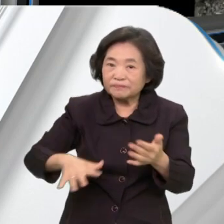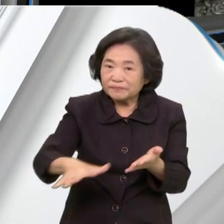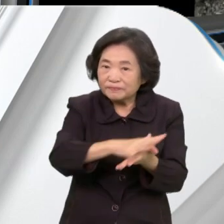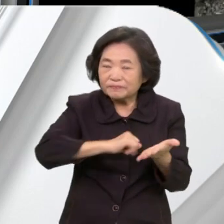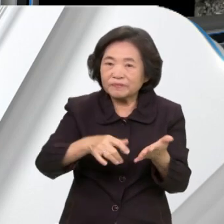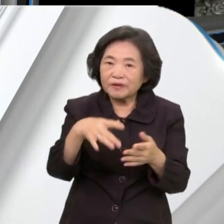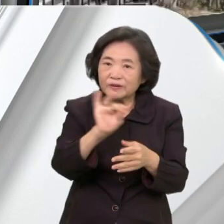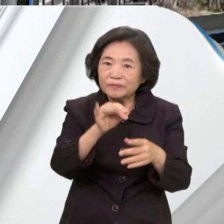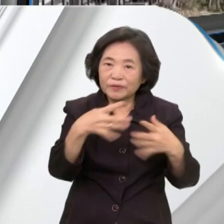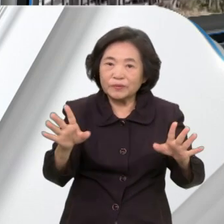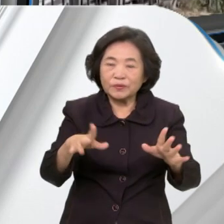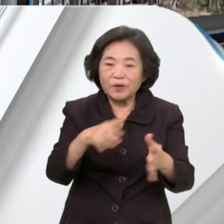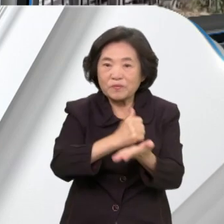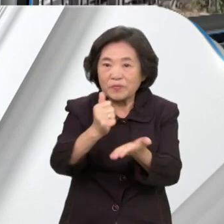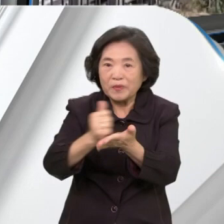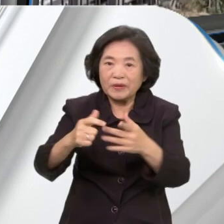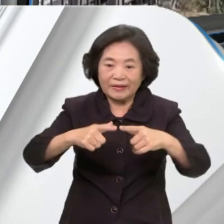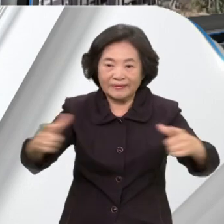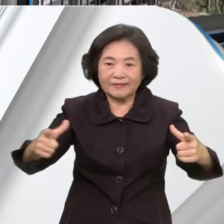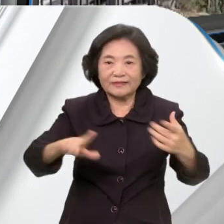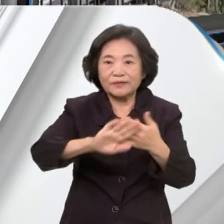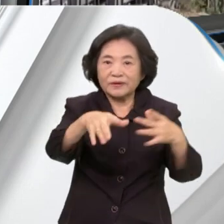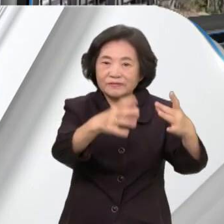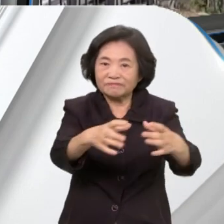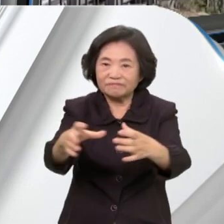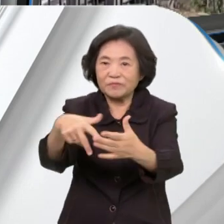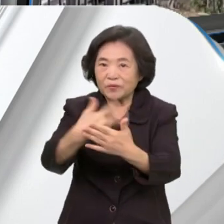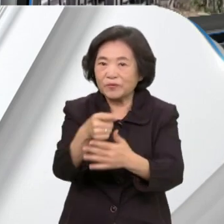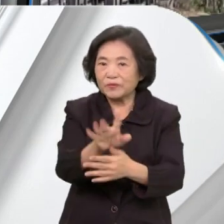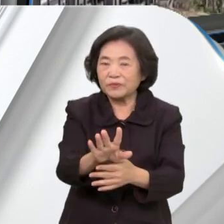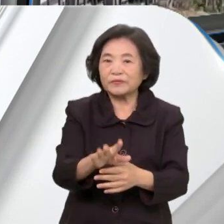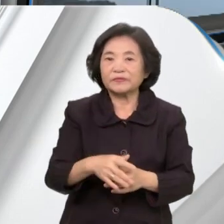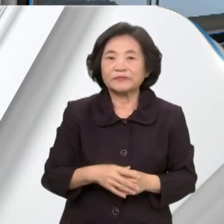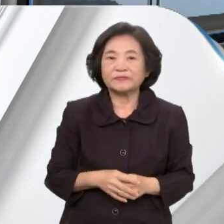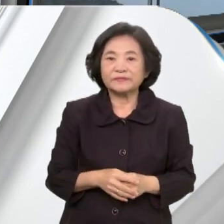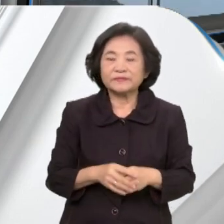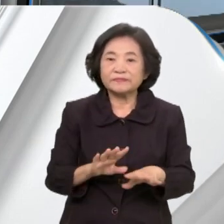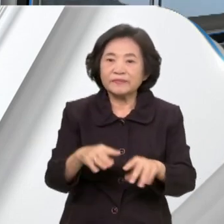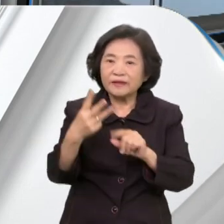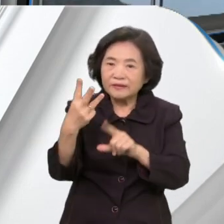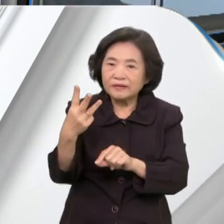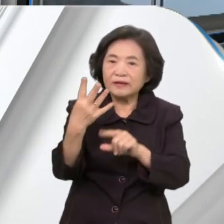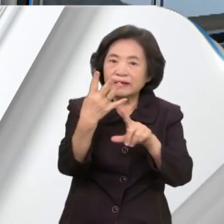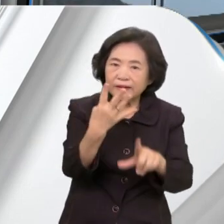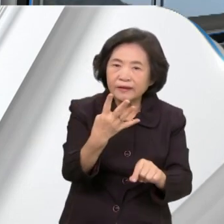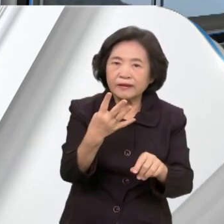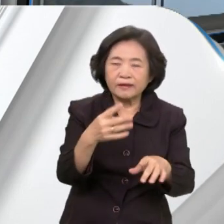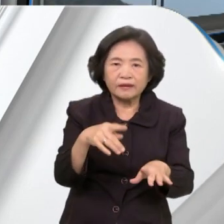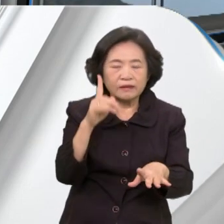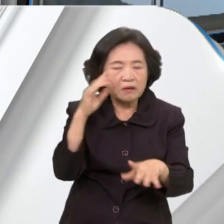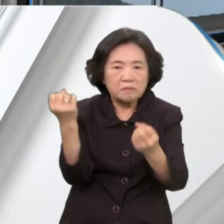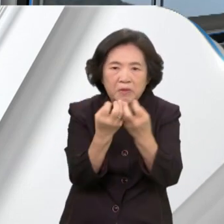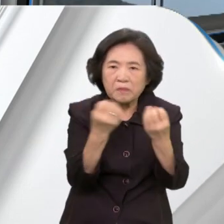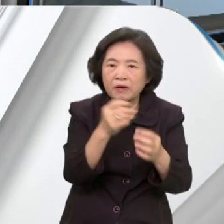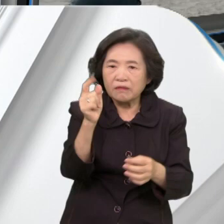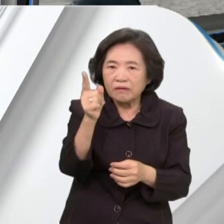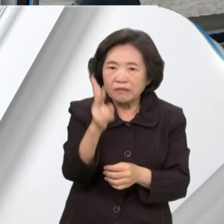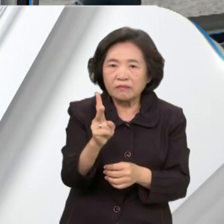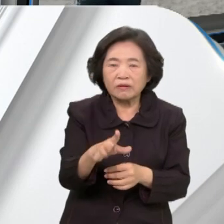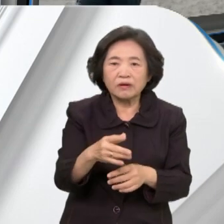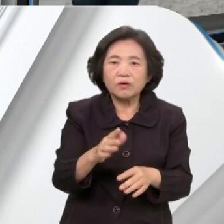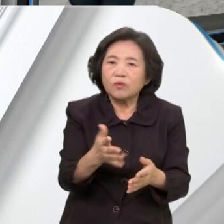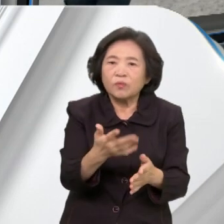大概有8000件的大型户外装置艺术作品，目就公共艺术。30日的是分别发展